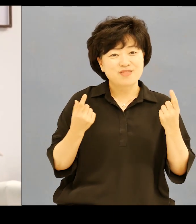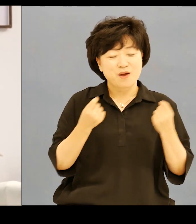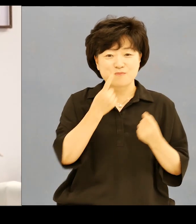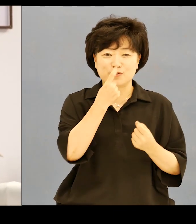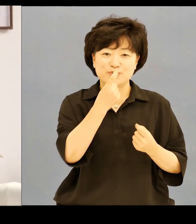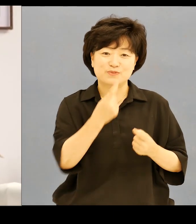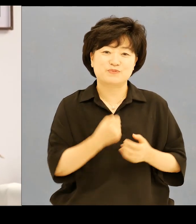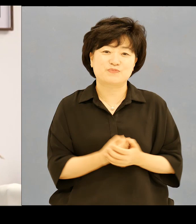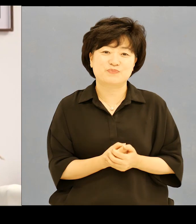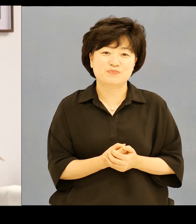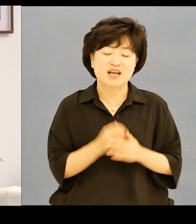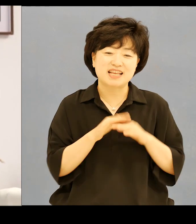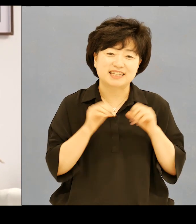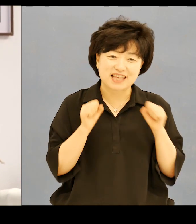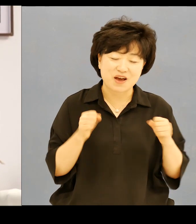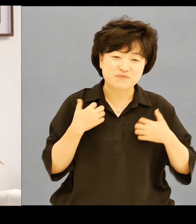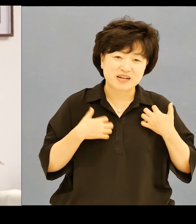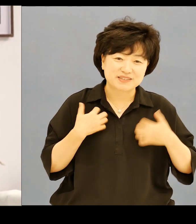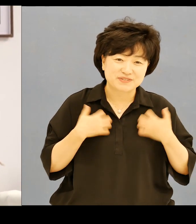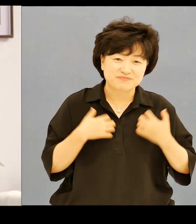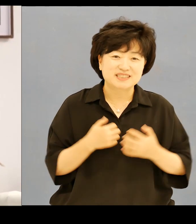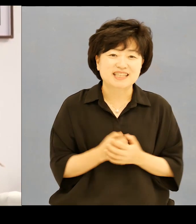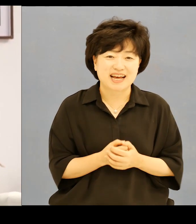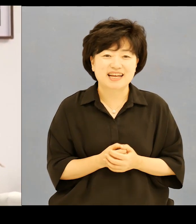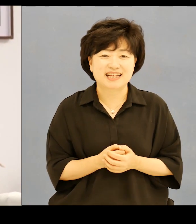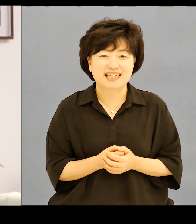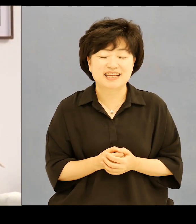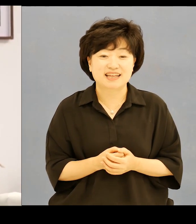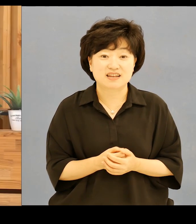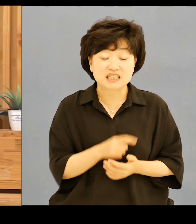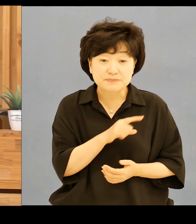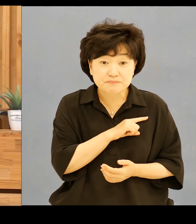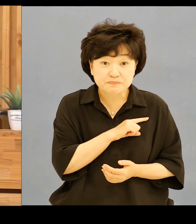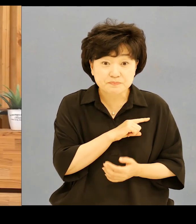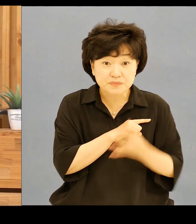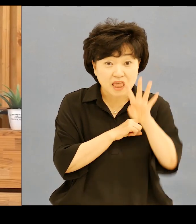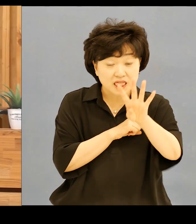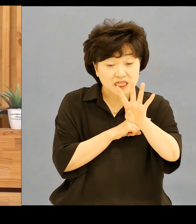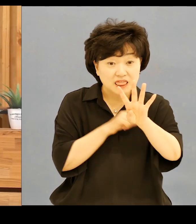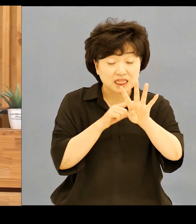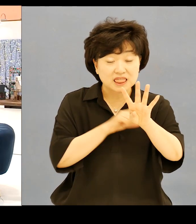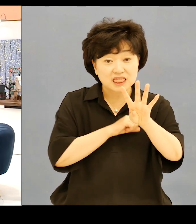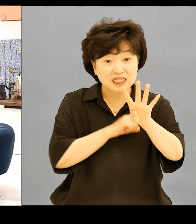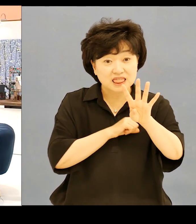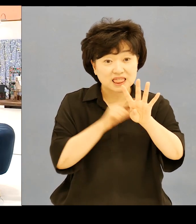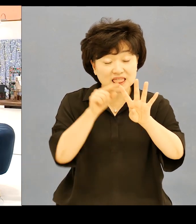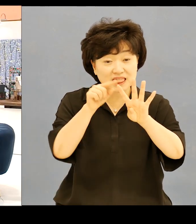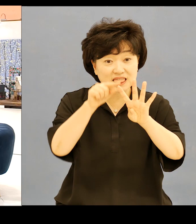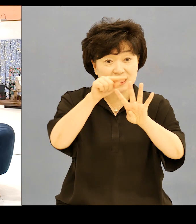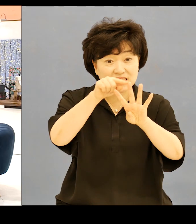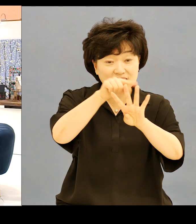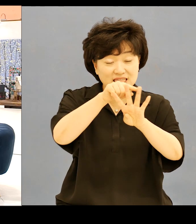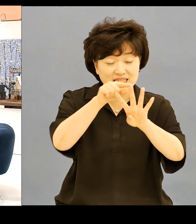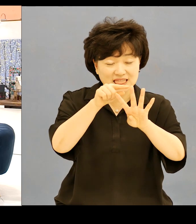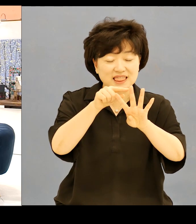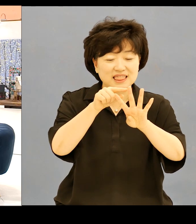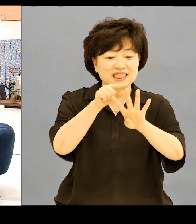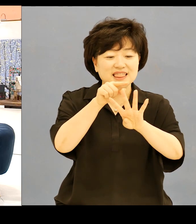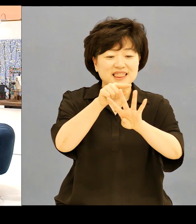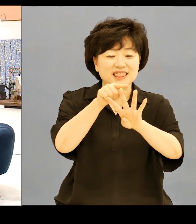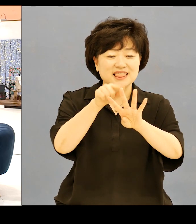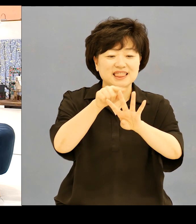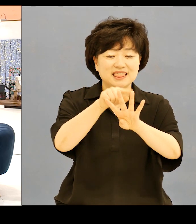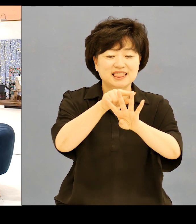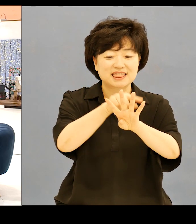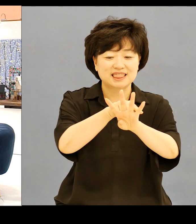귀에 크셔서. 네 반갑습니다. 안녕하세요. 네 안녕하세요. 안녕하세요. 이름이 내자예요? 네 이름은 빛나라인데